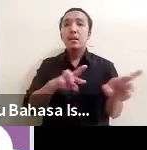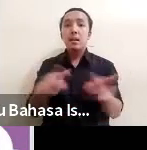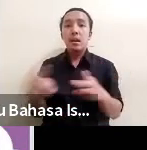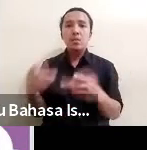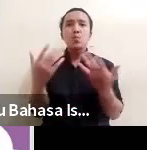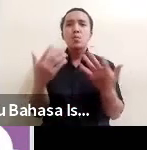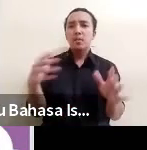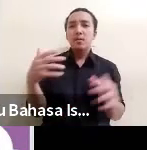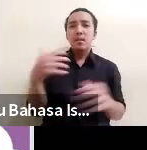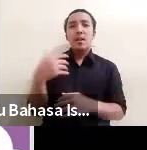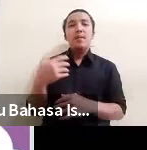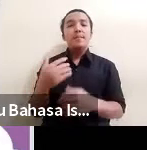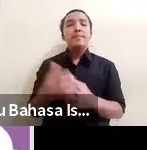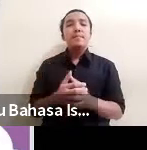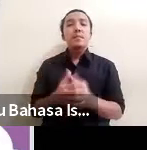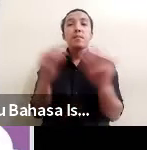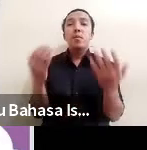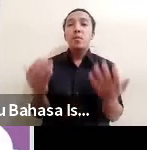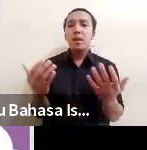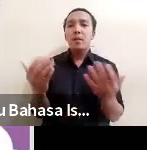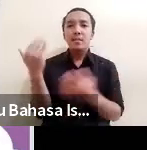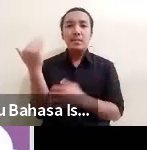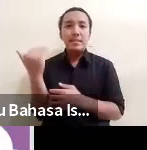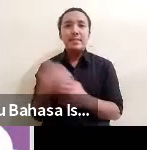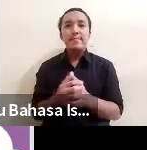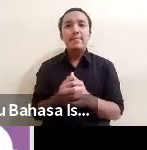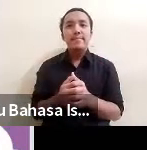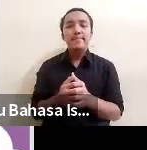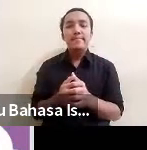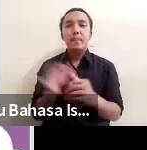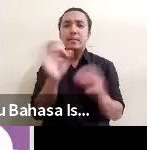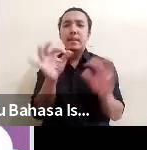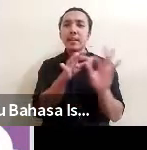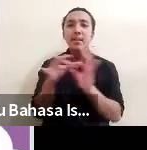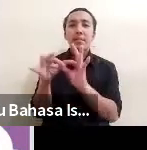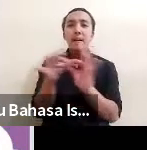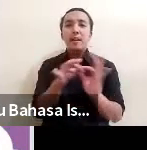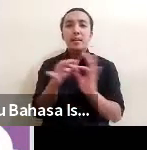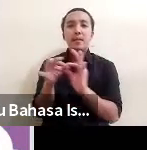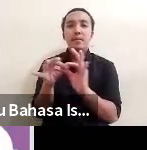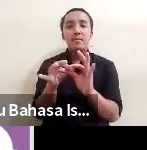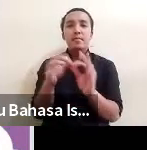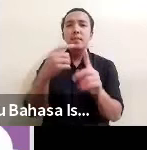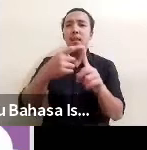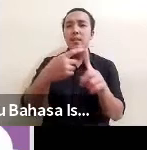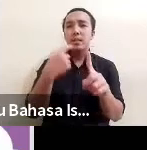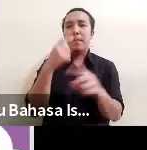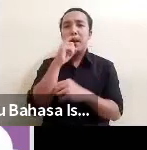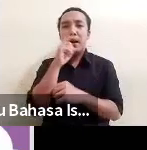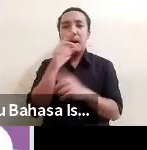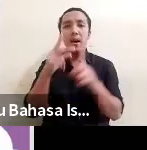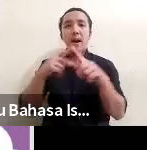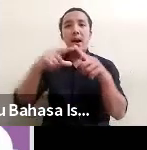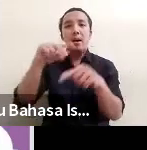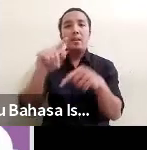rancangannya sudah ada. Mudah-mudahan tadi kolaborasi tadi dari Pak Harto, saya banyak